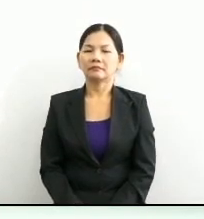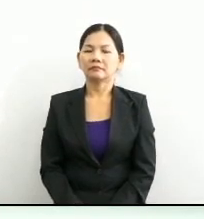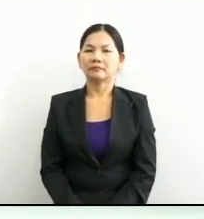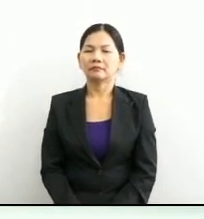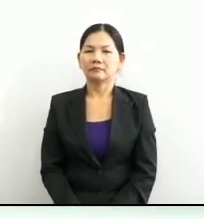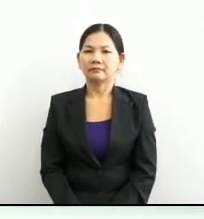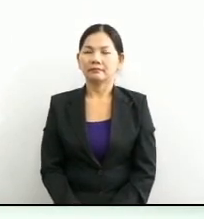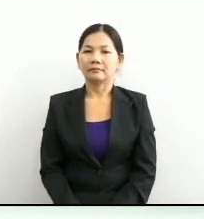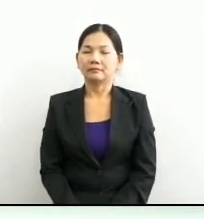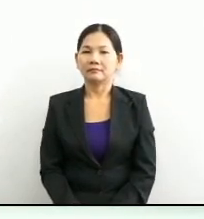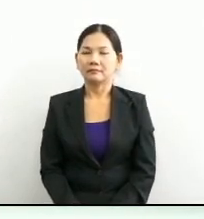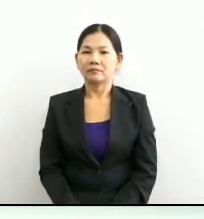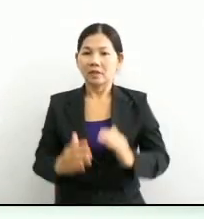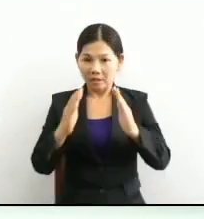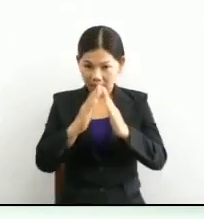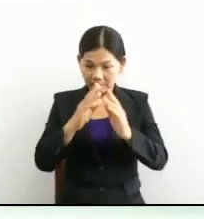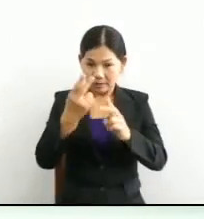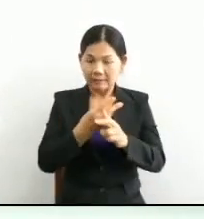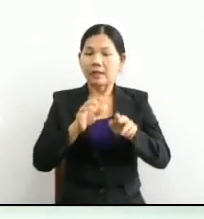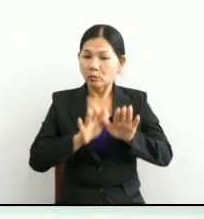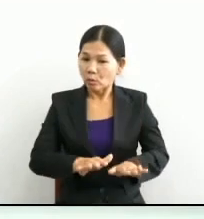mình chắc là lấy con tục xa phê kì cạp nha con